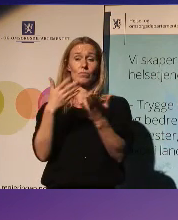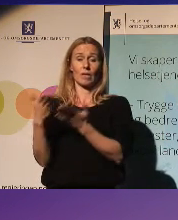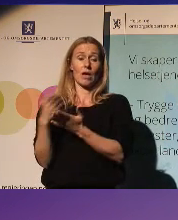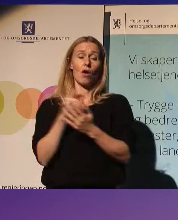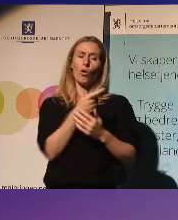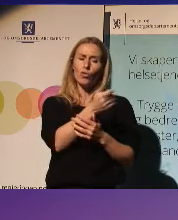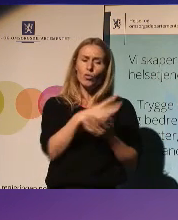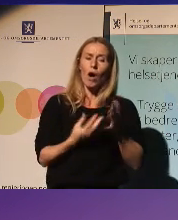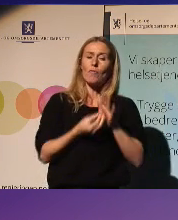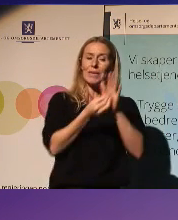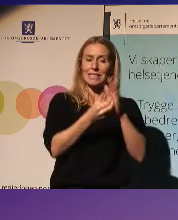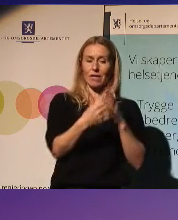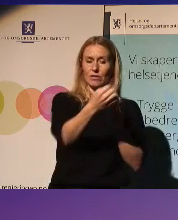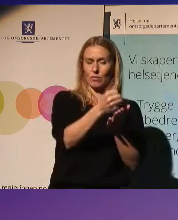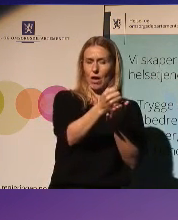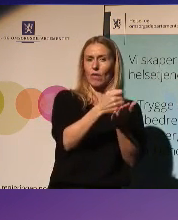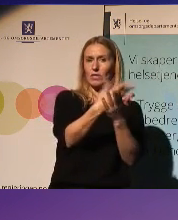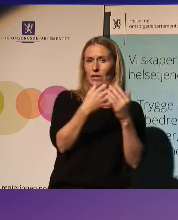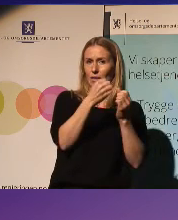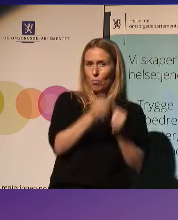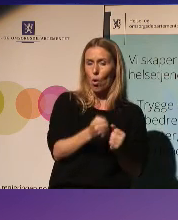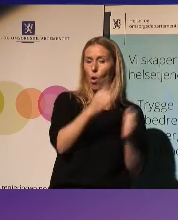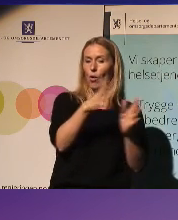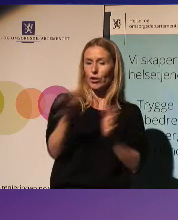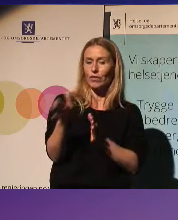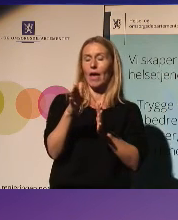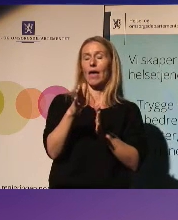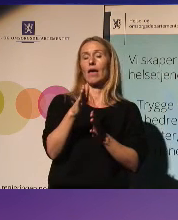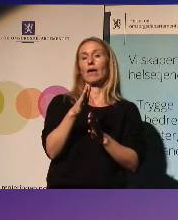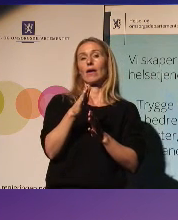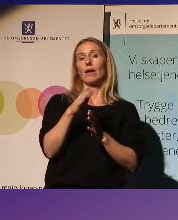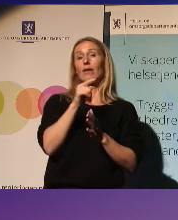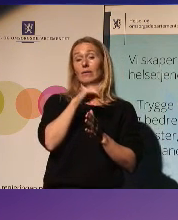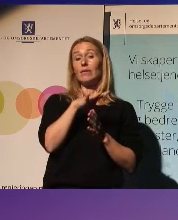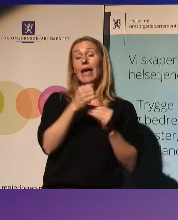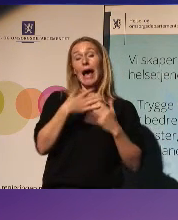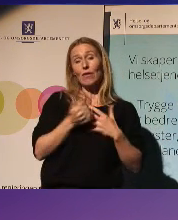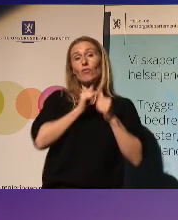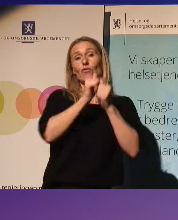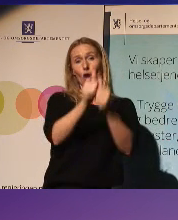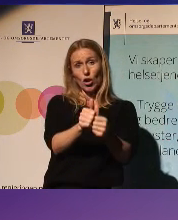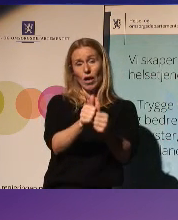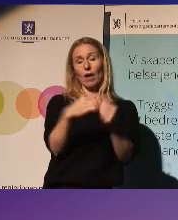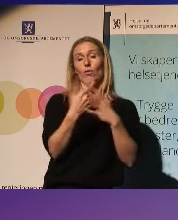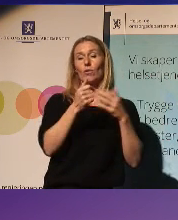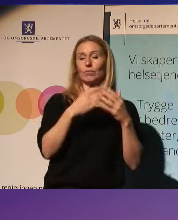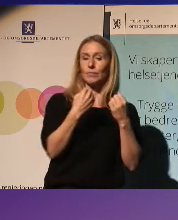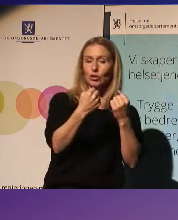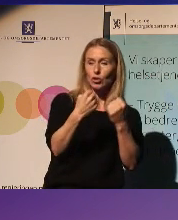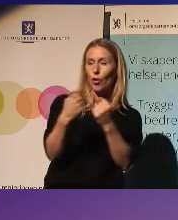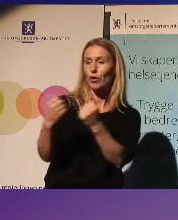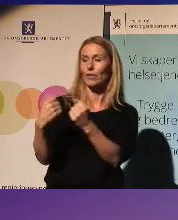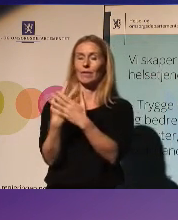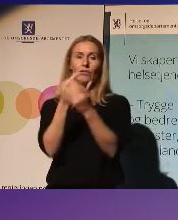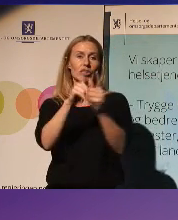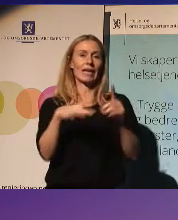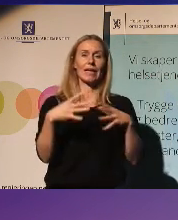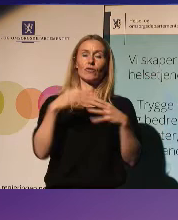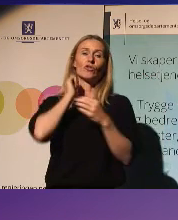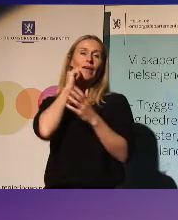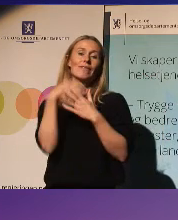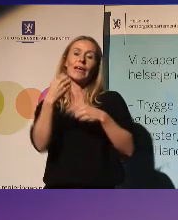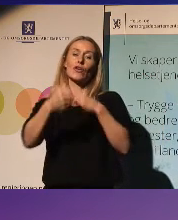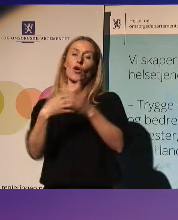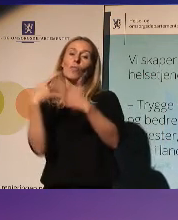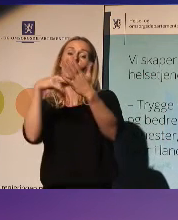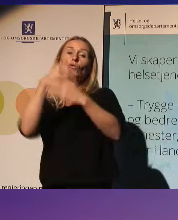som de ansatte I bofellesskapet tilbyr beboerne å følge dem og transportere dem til ulike nødvendige gjøremål